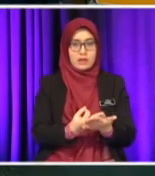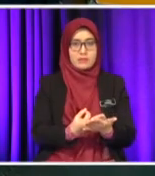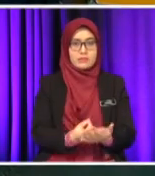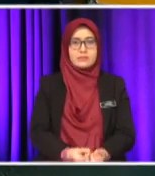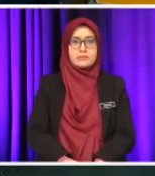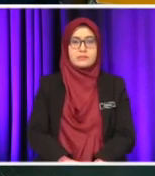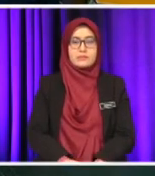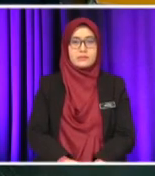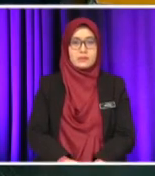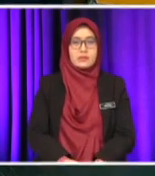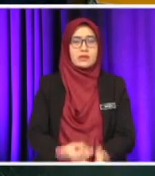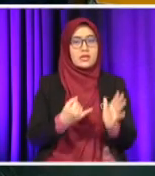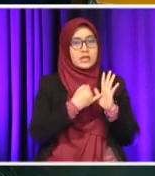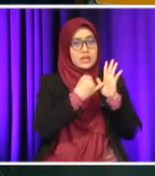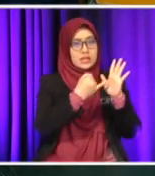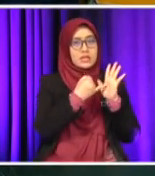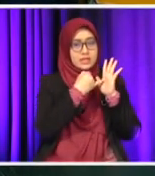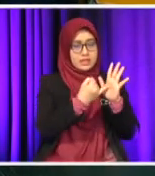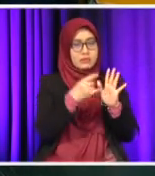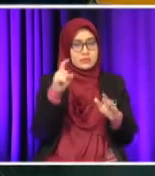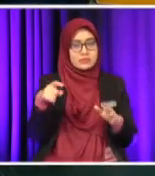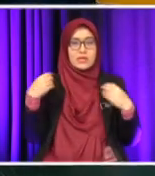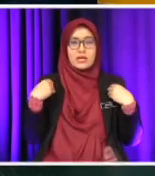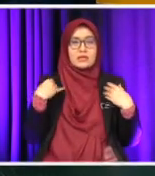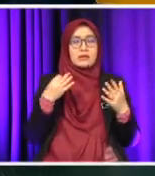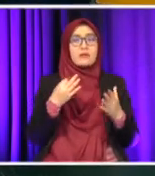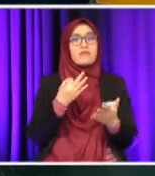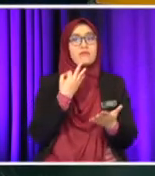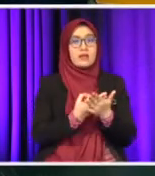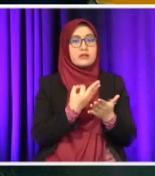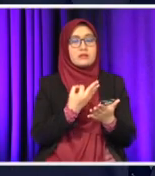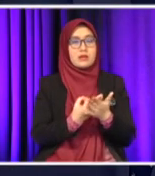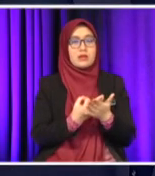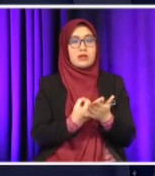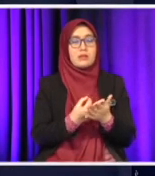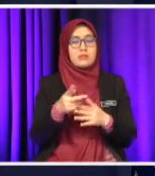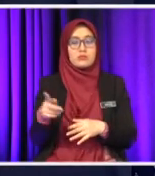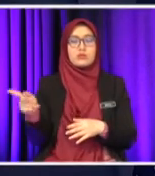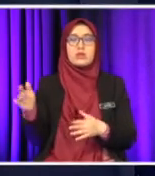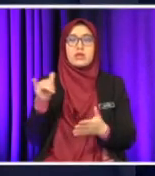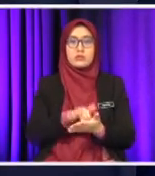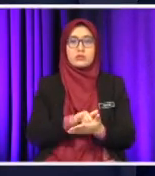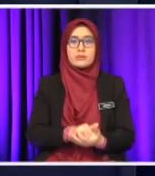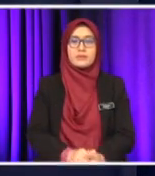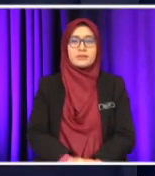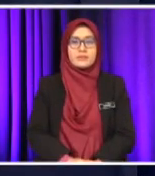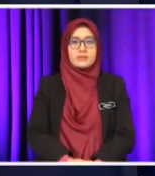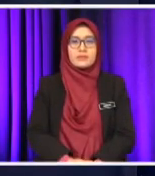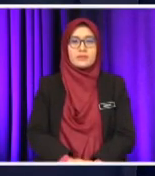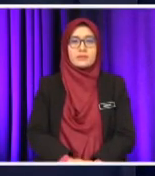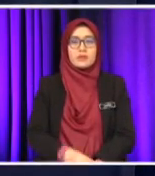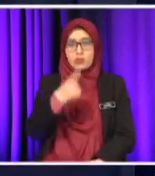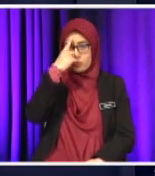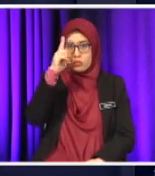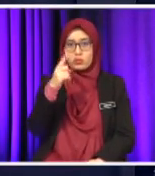penyampaian fakta jadi sama juga penyampaian fakta juga dia secara tepatnya memberitahu kepada pengguna